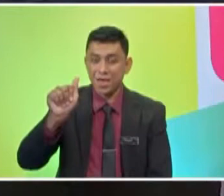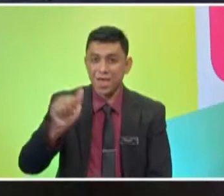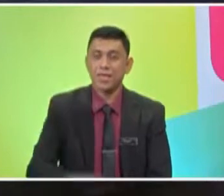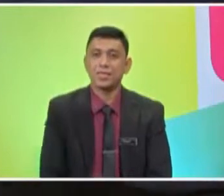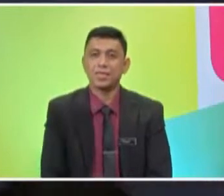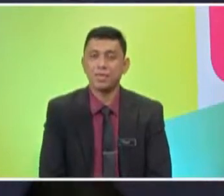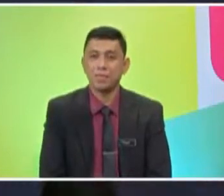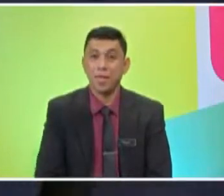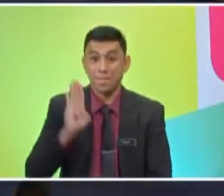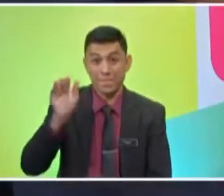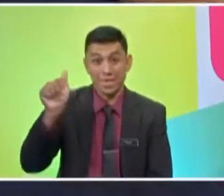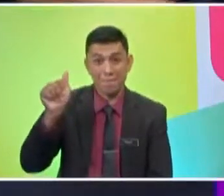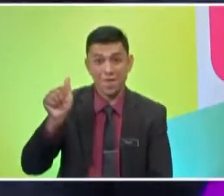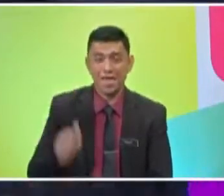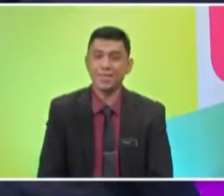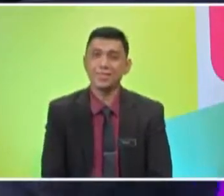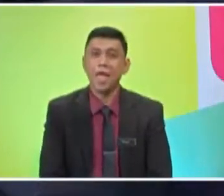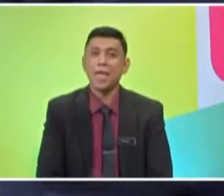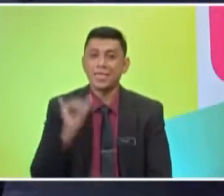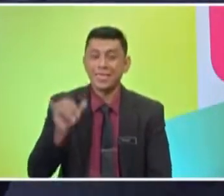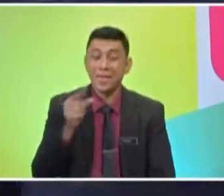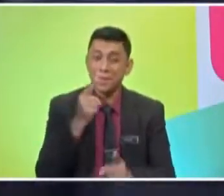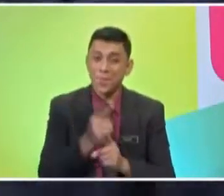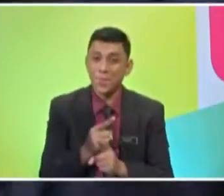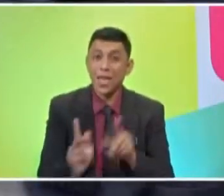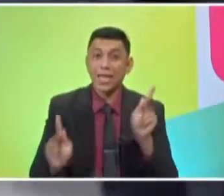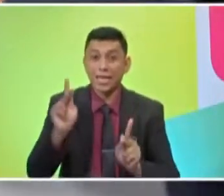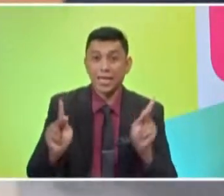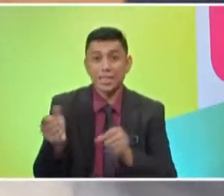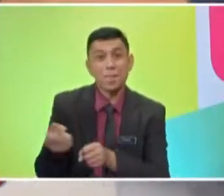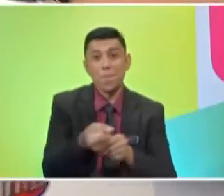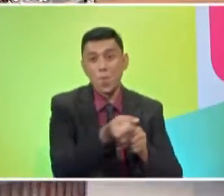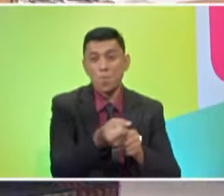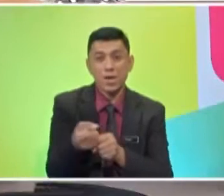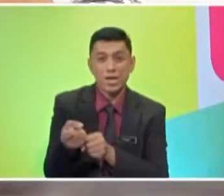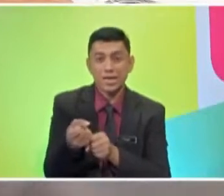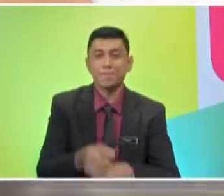dia. B-A-B-A. Ya, betul. Kereta bomba.